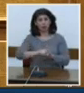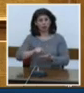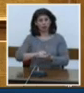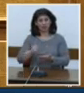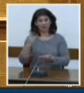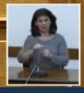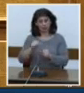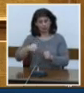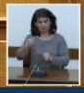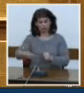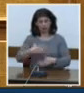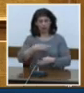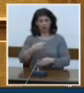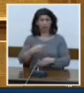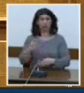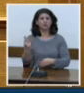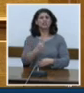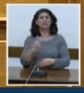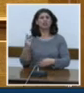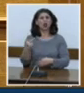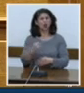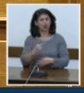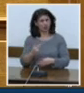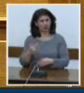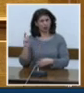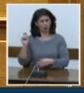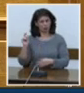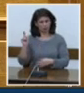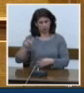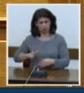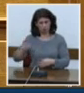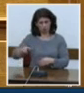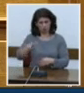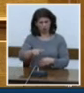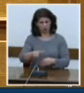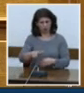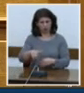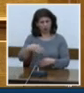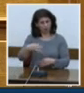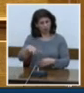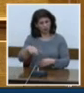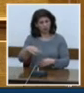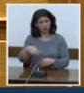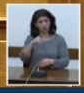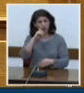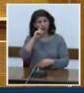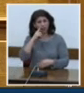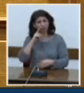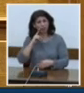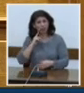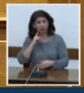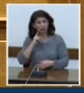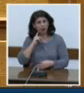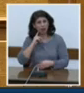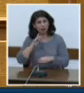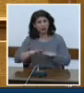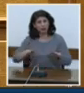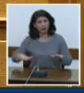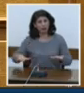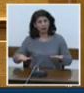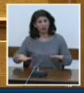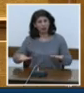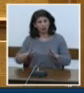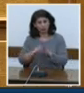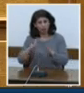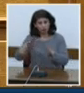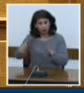εκπρόσωποι της κοινωνίας των πολιτών με ευαισθητοποίησαν για το δράμα των ασυνόδευτων προσφυγόπουλων,